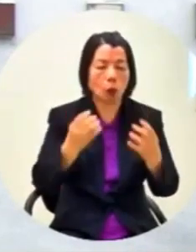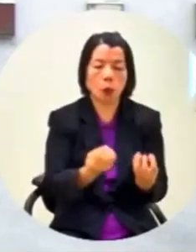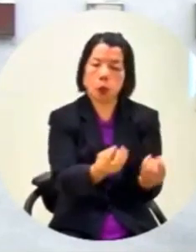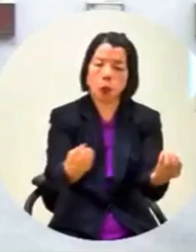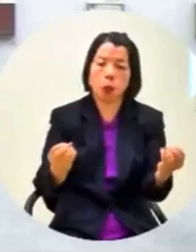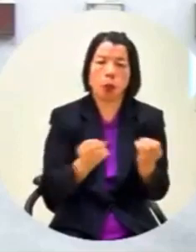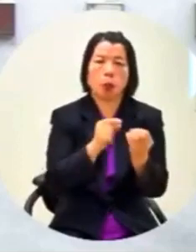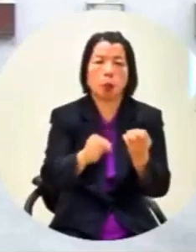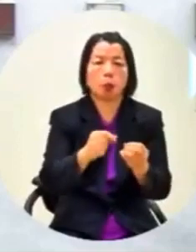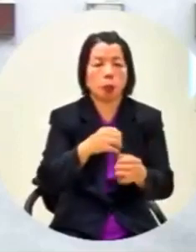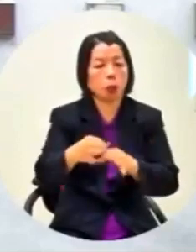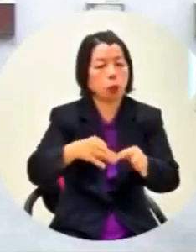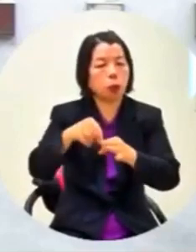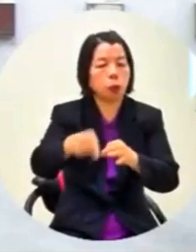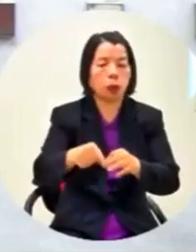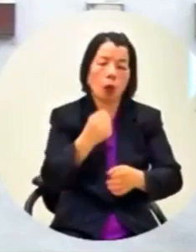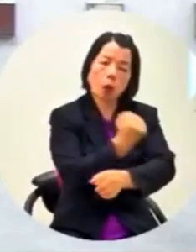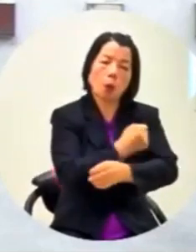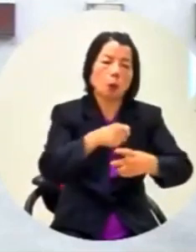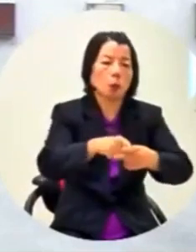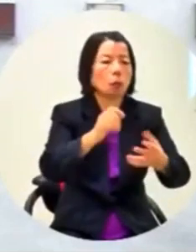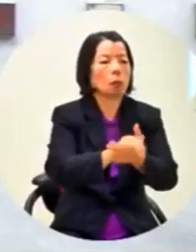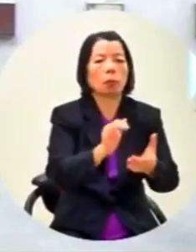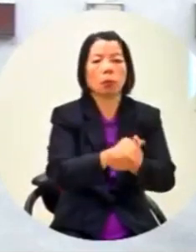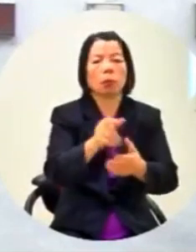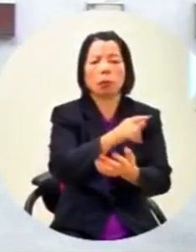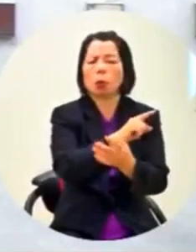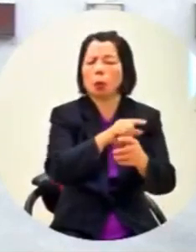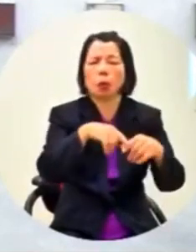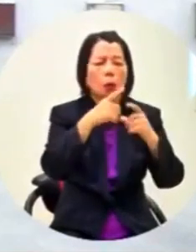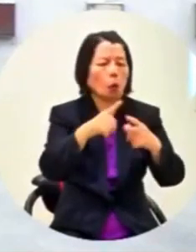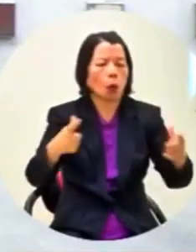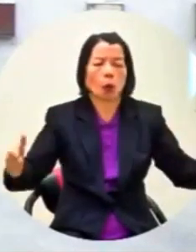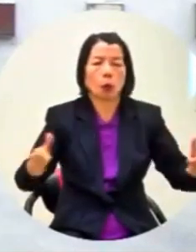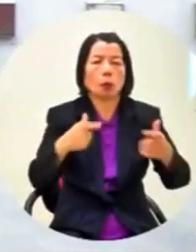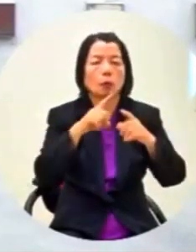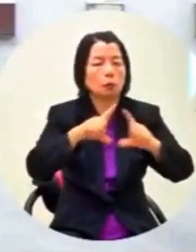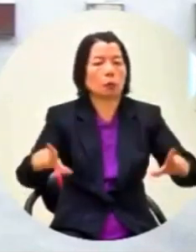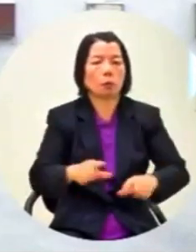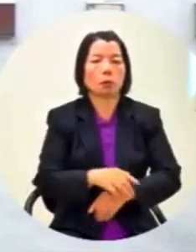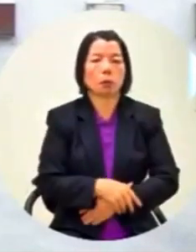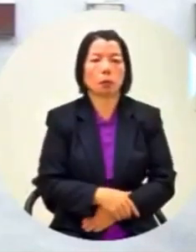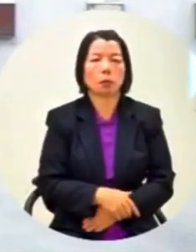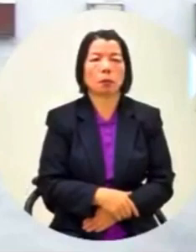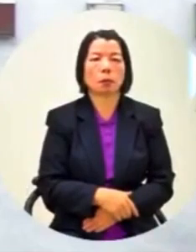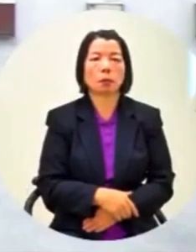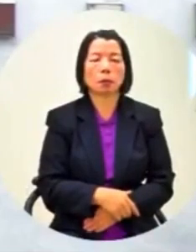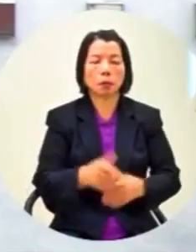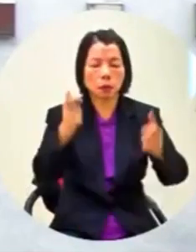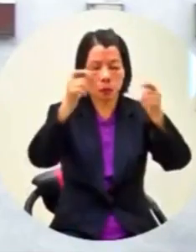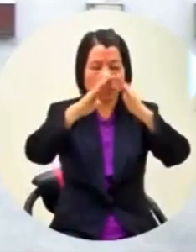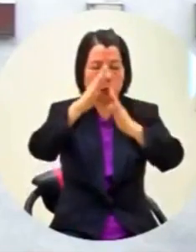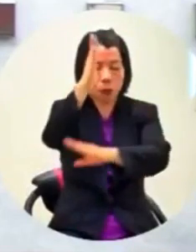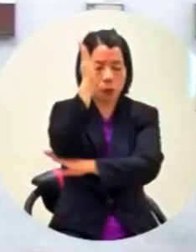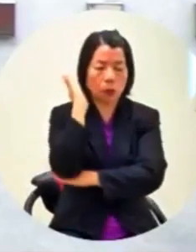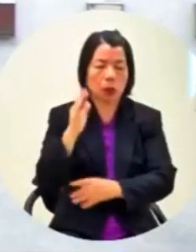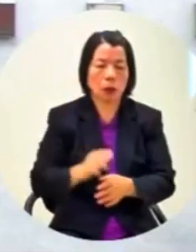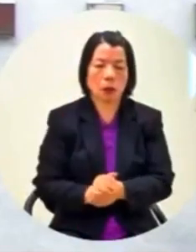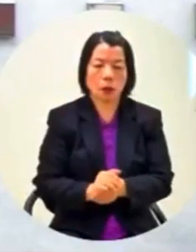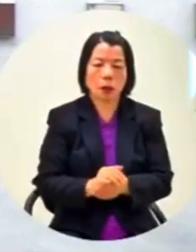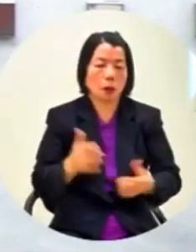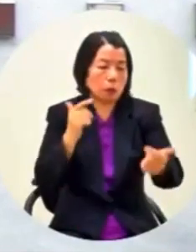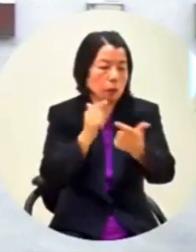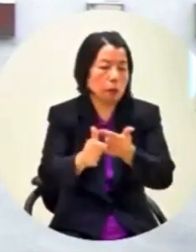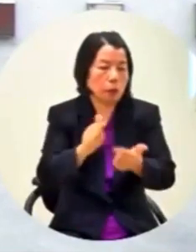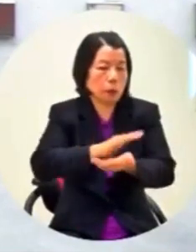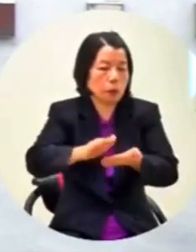多的劳工朋友，这个影响范围实在是非常的巨大。 目前市政府为了因应疫情的影响，配